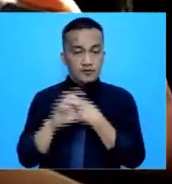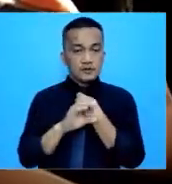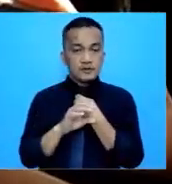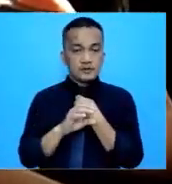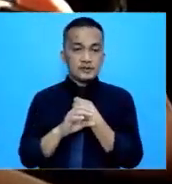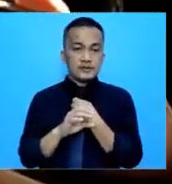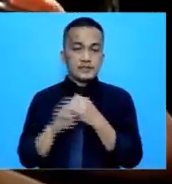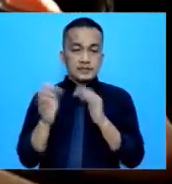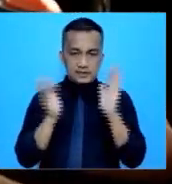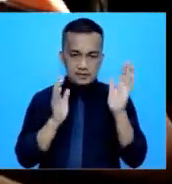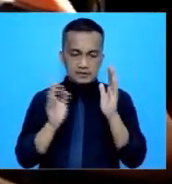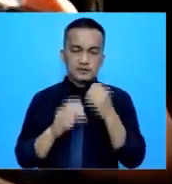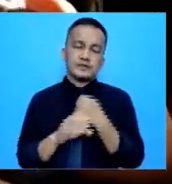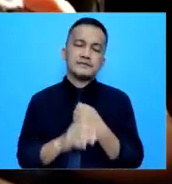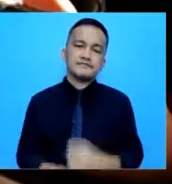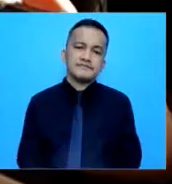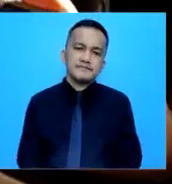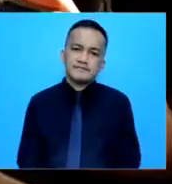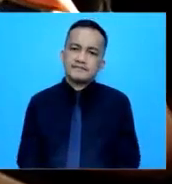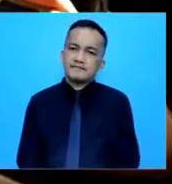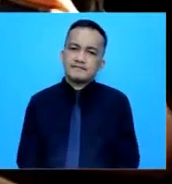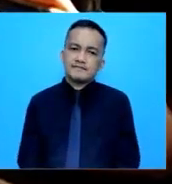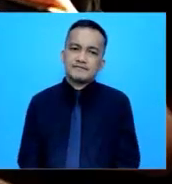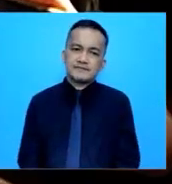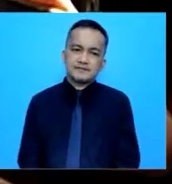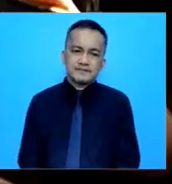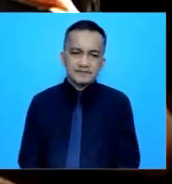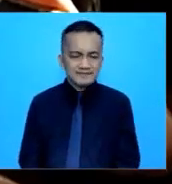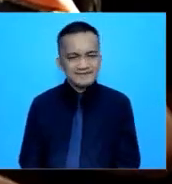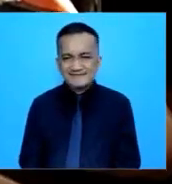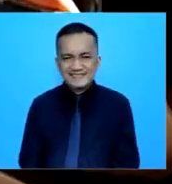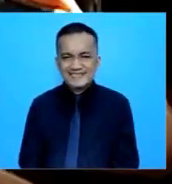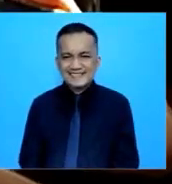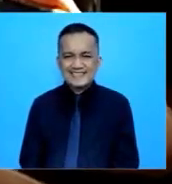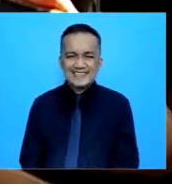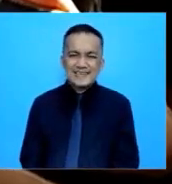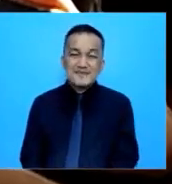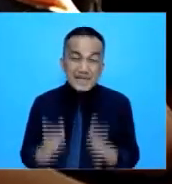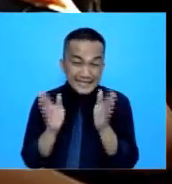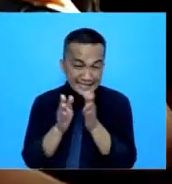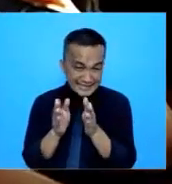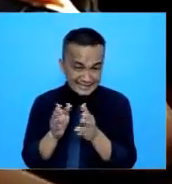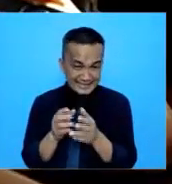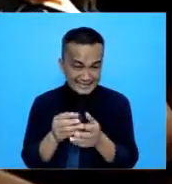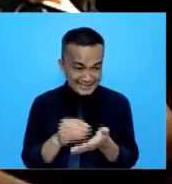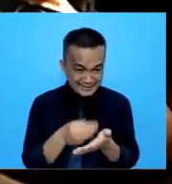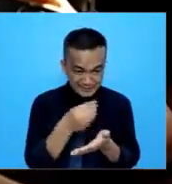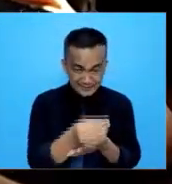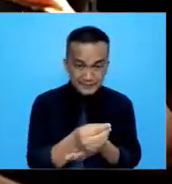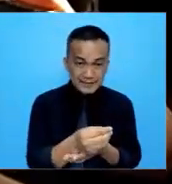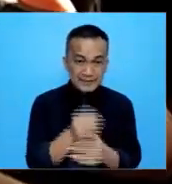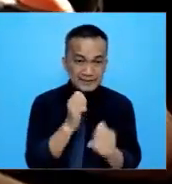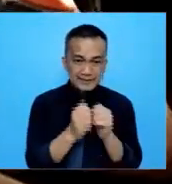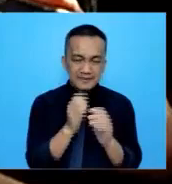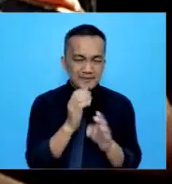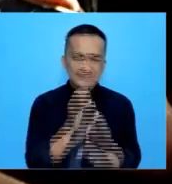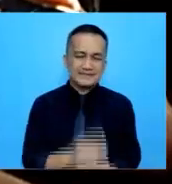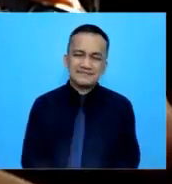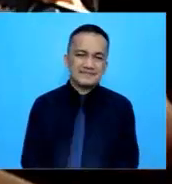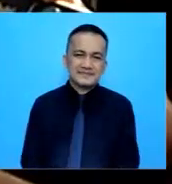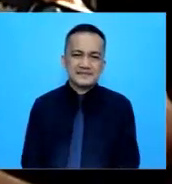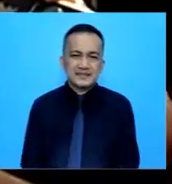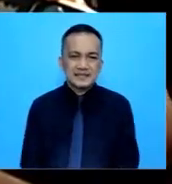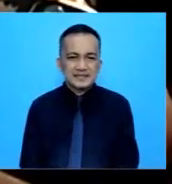service contracting. No? Pero napakaliit nun para ibigay natin dito sa EDSA Busway. No? Kasi